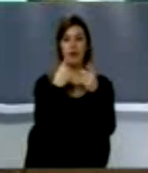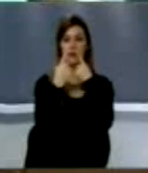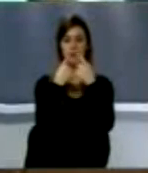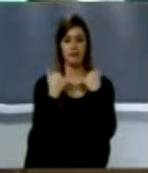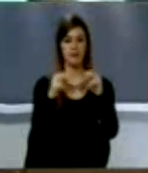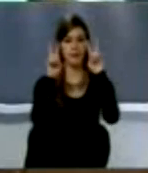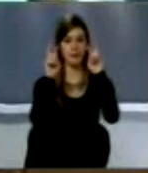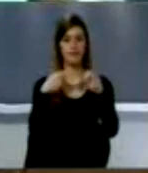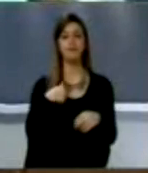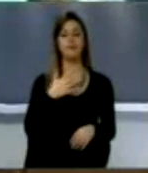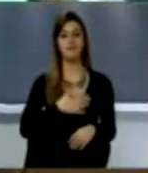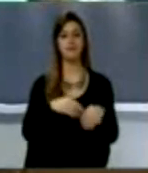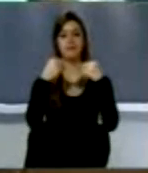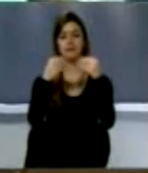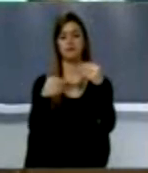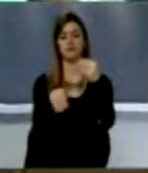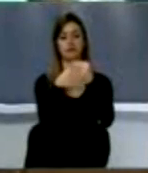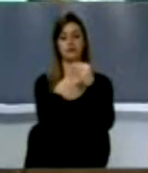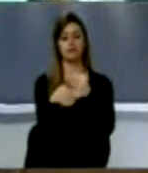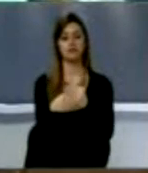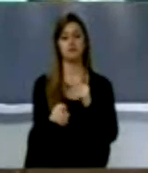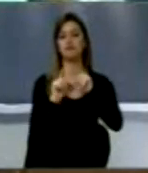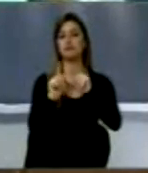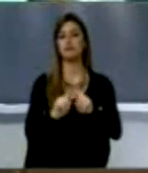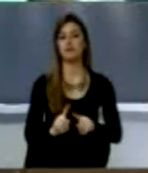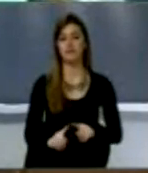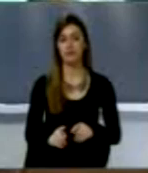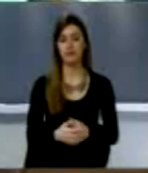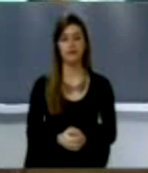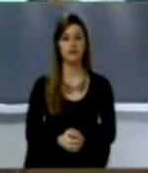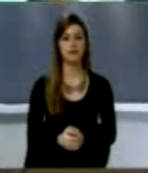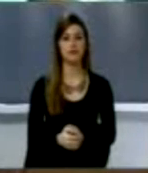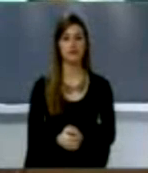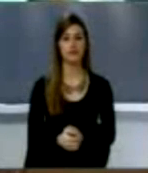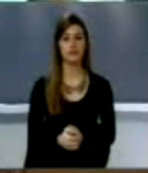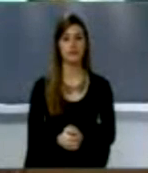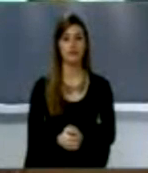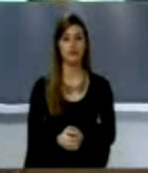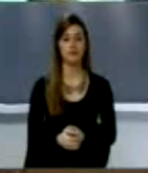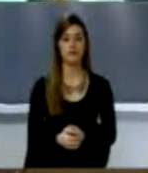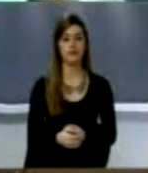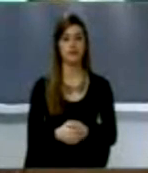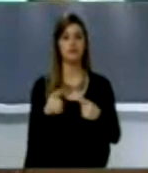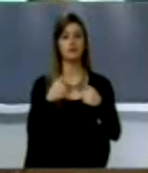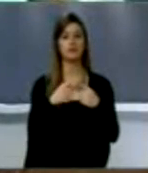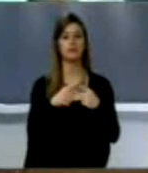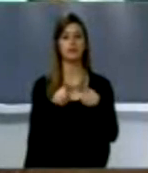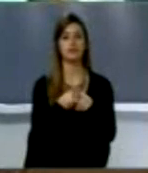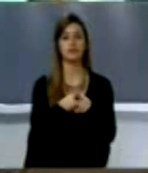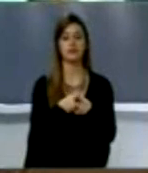diskutojmë, kisha dashur të listoj disa nga projektet që mund të gjeni në versionin anglisht. Asphalting of roads in the Komorani